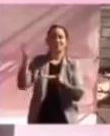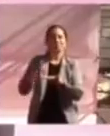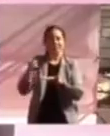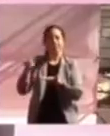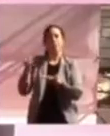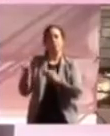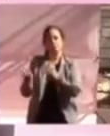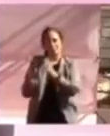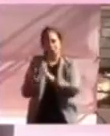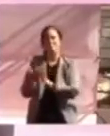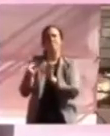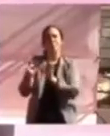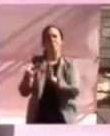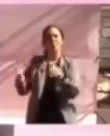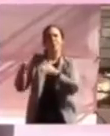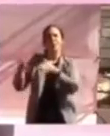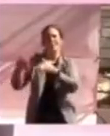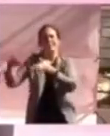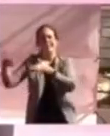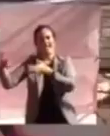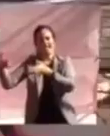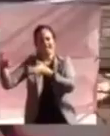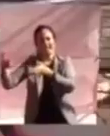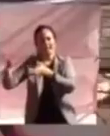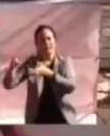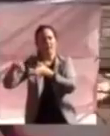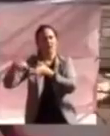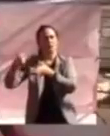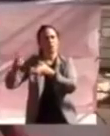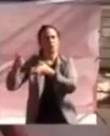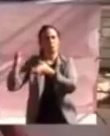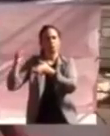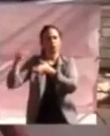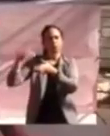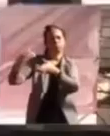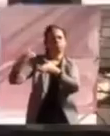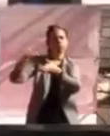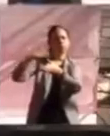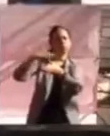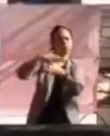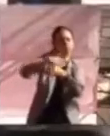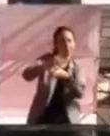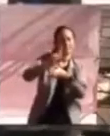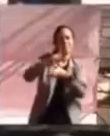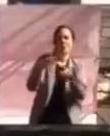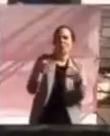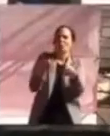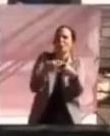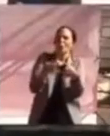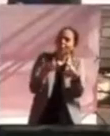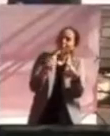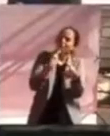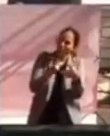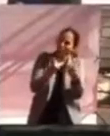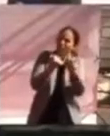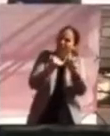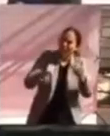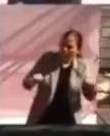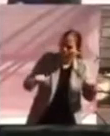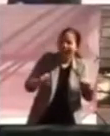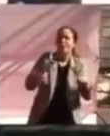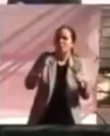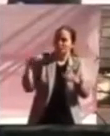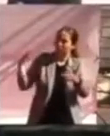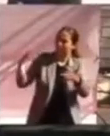parlato ed entrata anche largamente diciamo in un campo più democratico più progressista ed era l'idea che il mercato